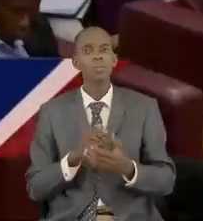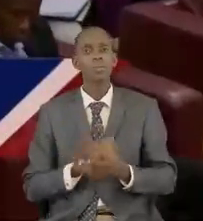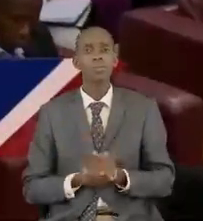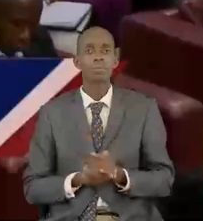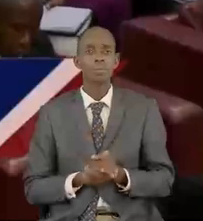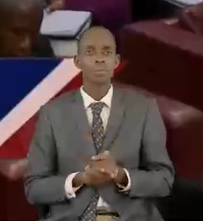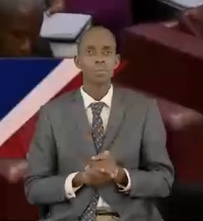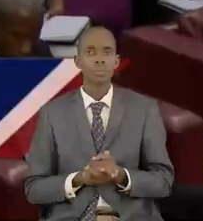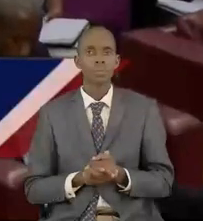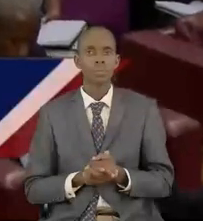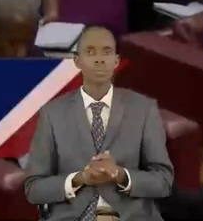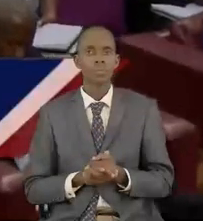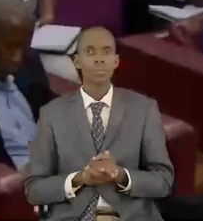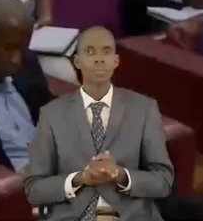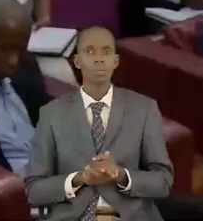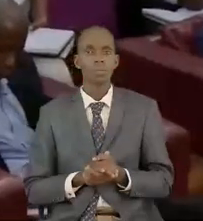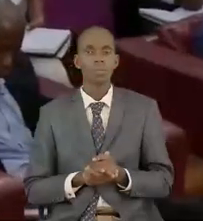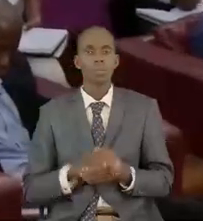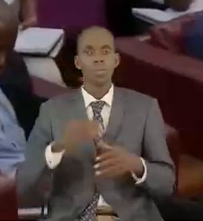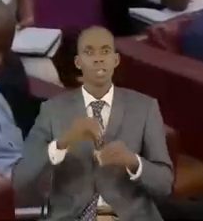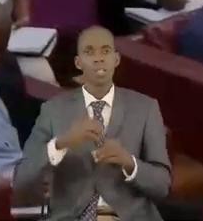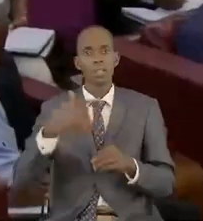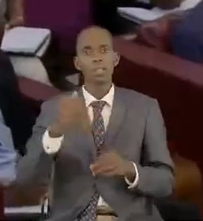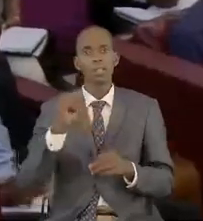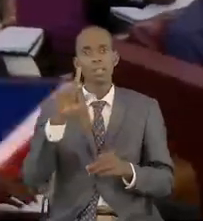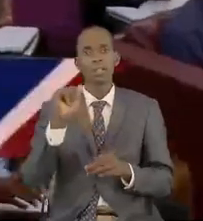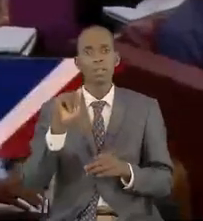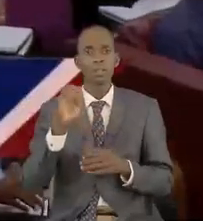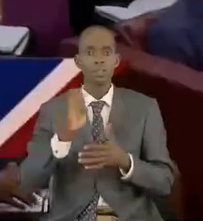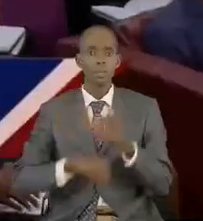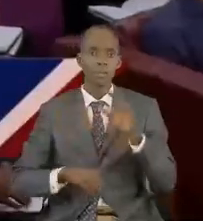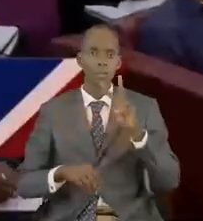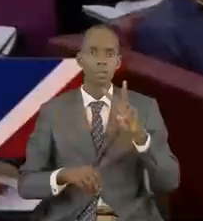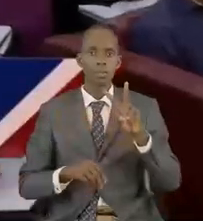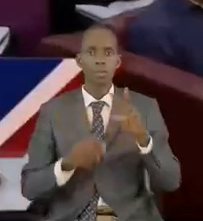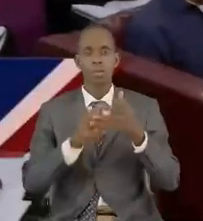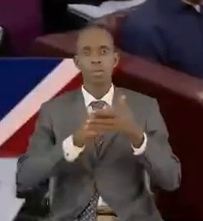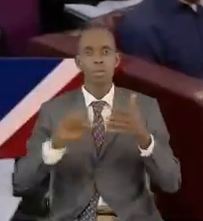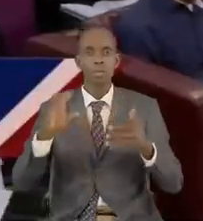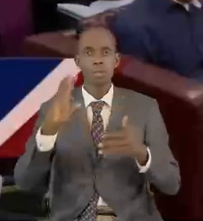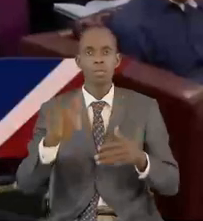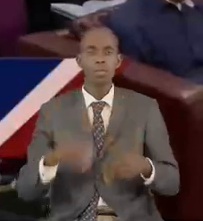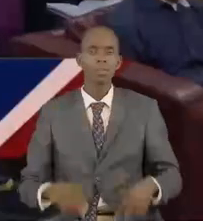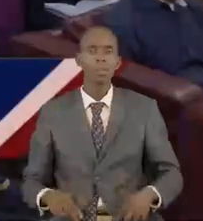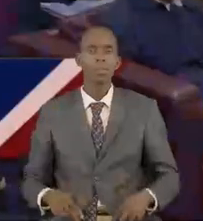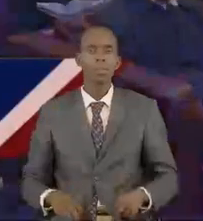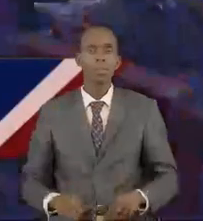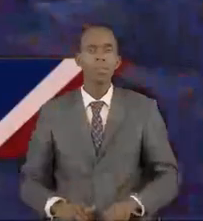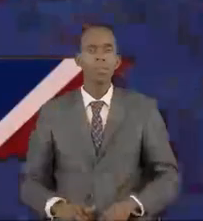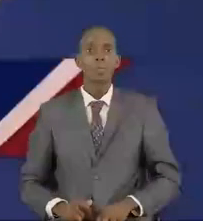l'Évangile Galates 2 verset 6